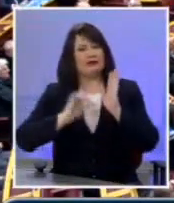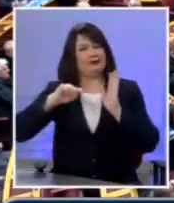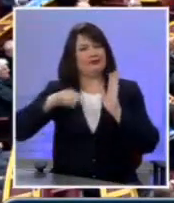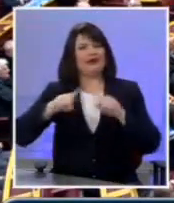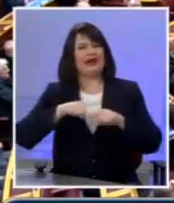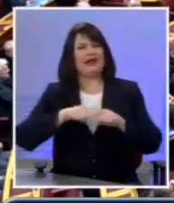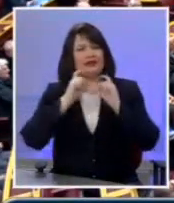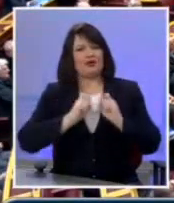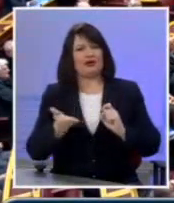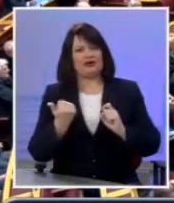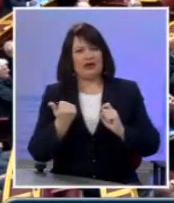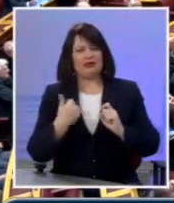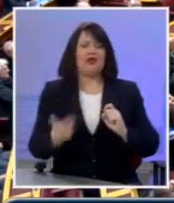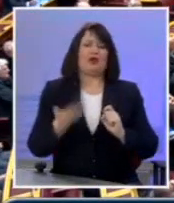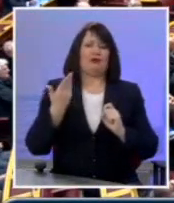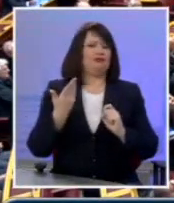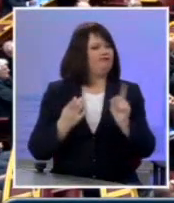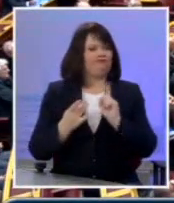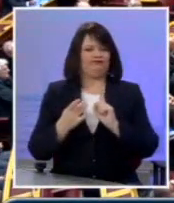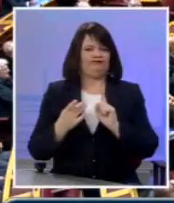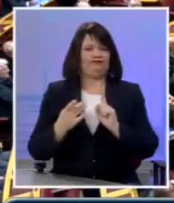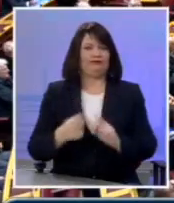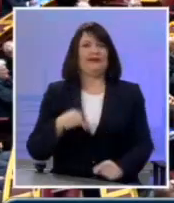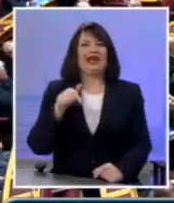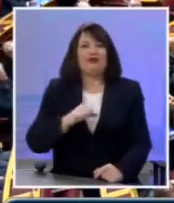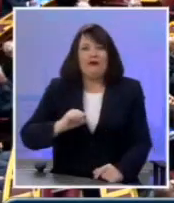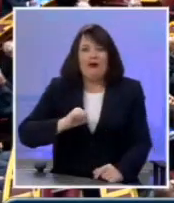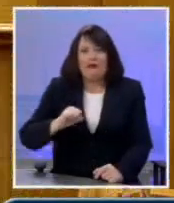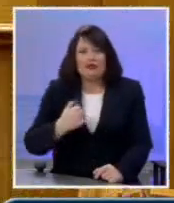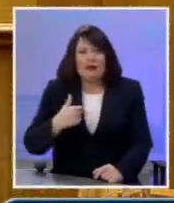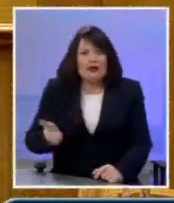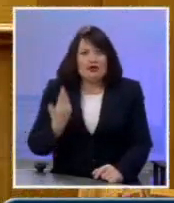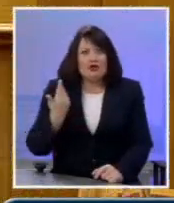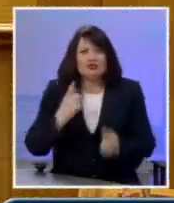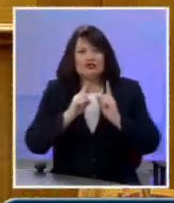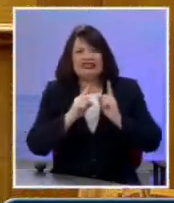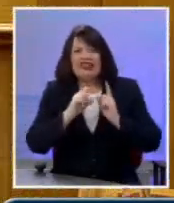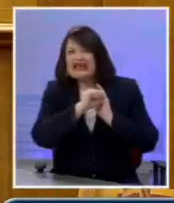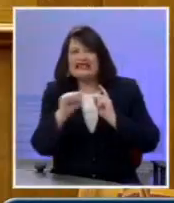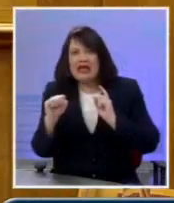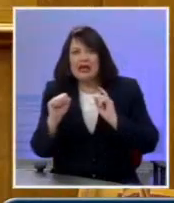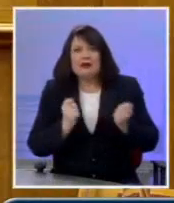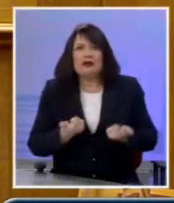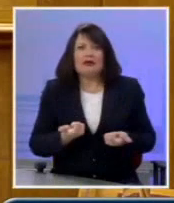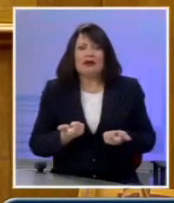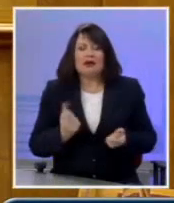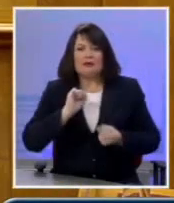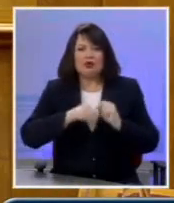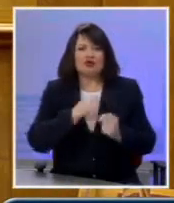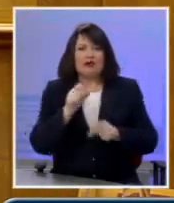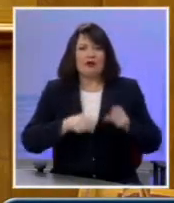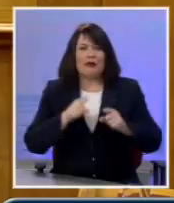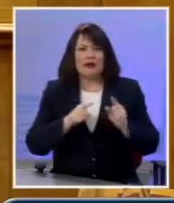προϋποθέσεις και τις υποχρεώσεις της. Αυτό λοιπόν το φοβικό κλίμα που προσπαθούν να